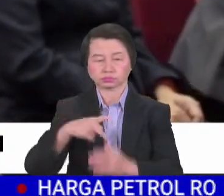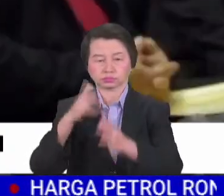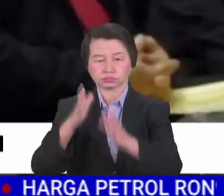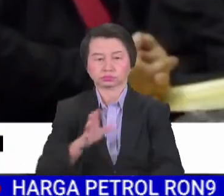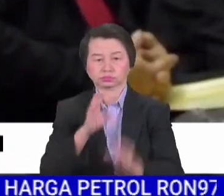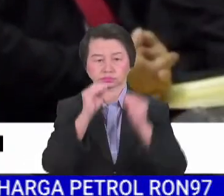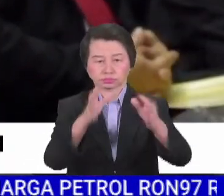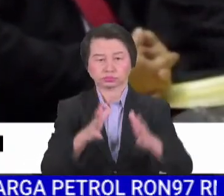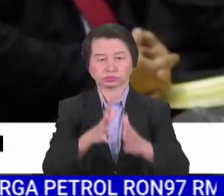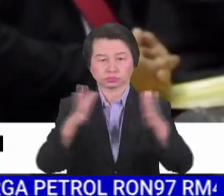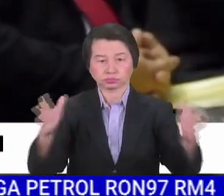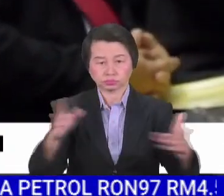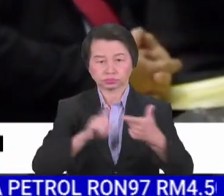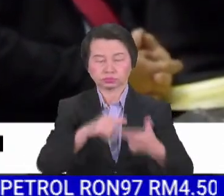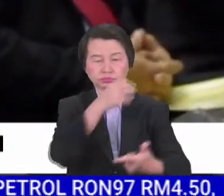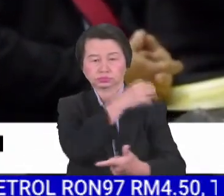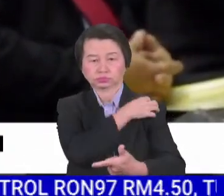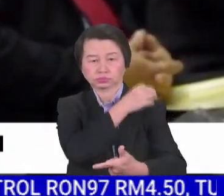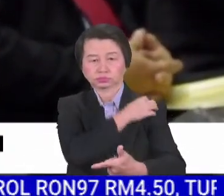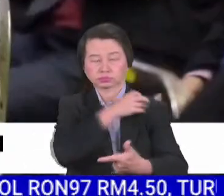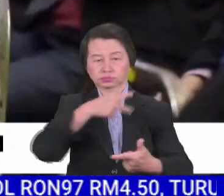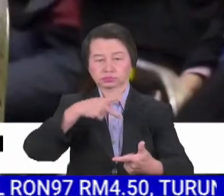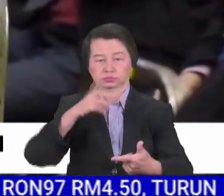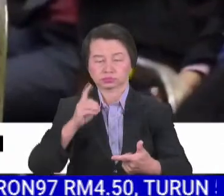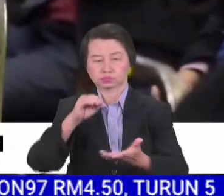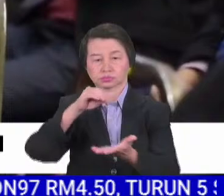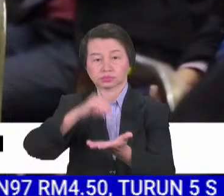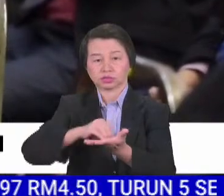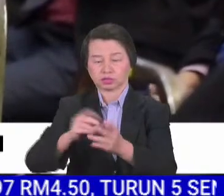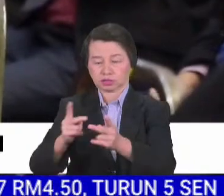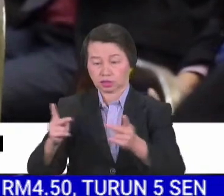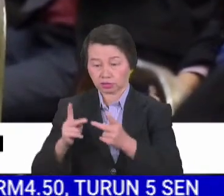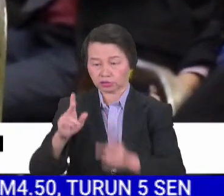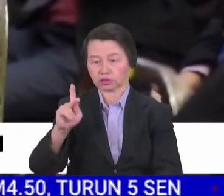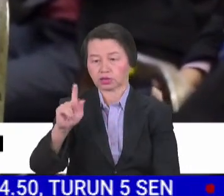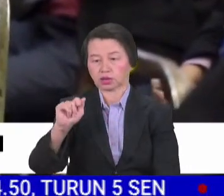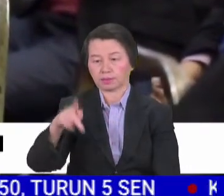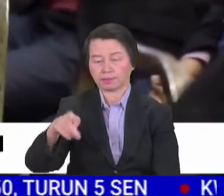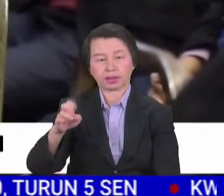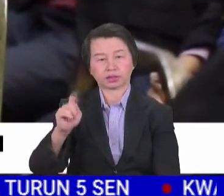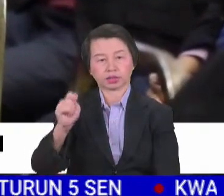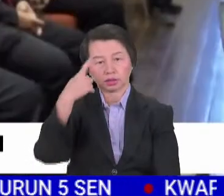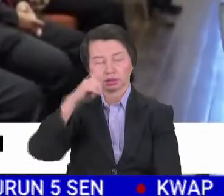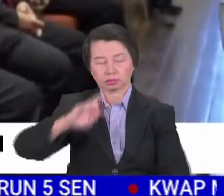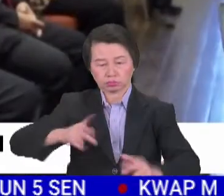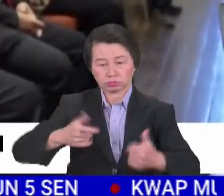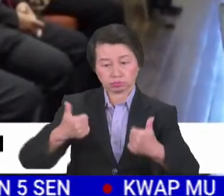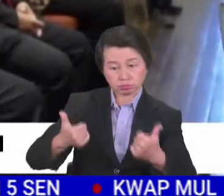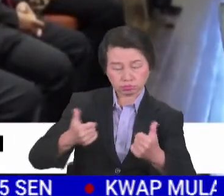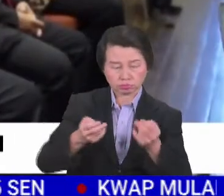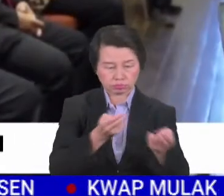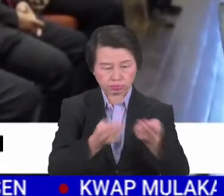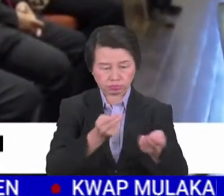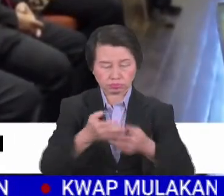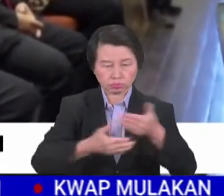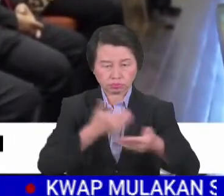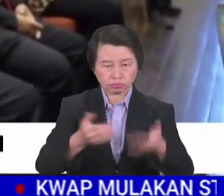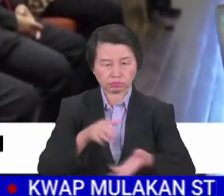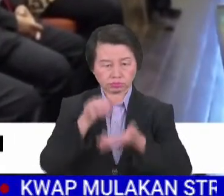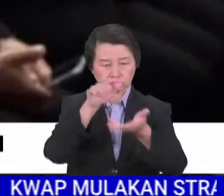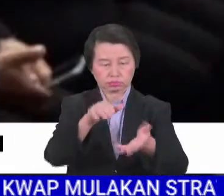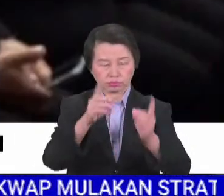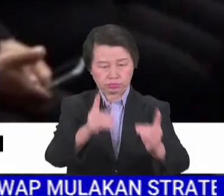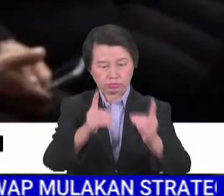pengetua, guru besar dan pegawai-pegawai dari PPD KAPIT. Bengkel itu diadakan untuk meningkatkan keberkesanan pengurusan dan proses